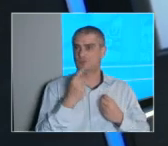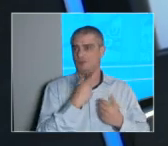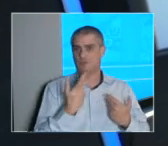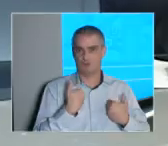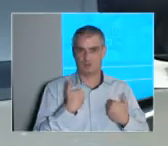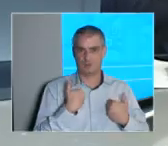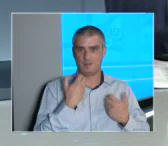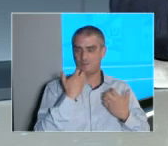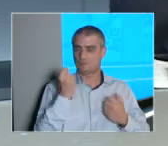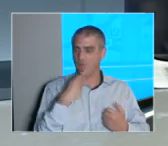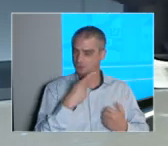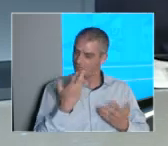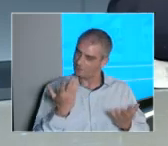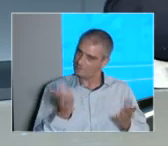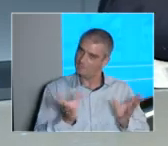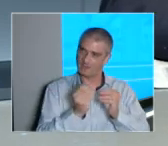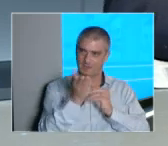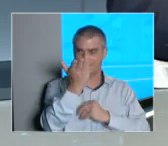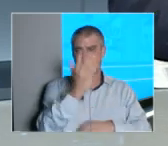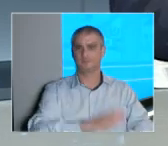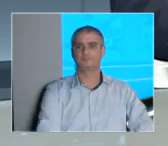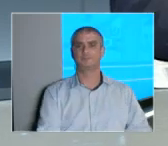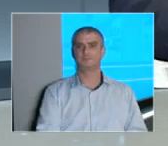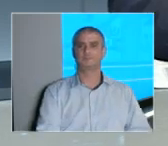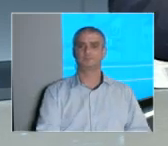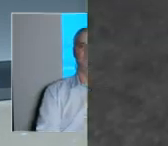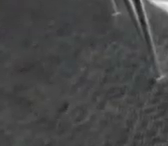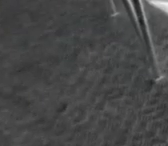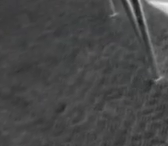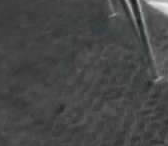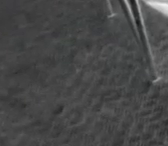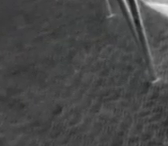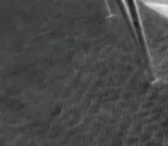לפינה שלנו, פרשת השבוע, ביחד איתך, בבקשה.